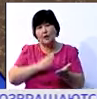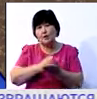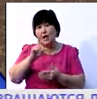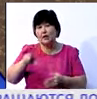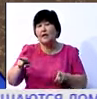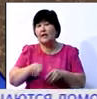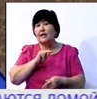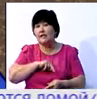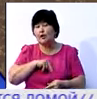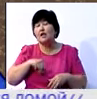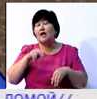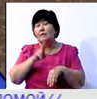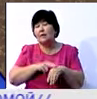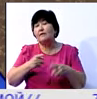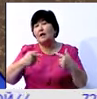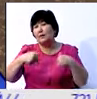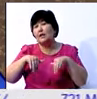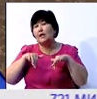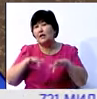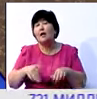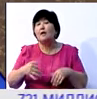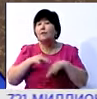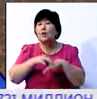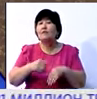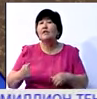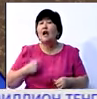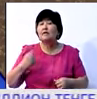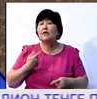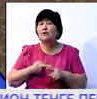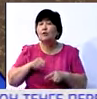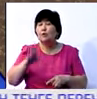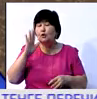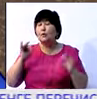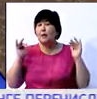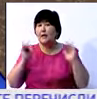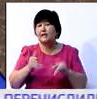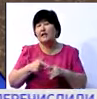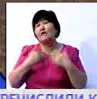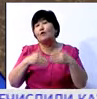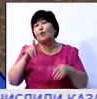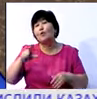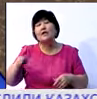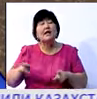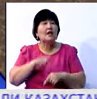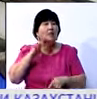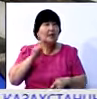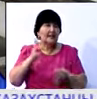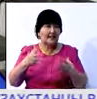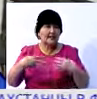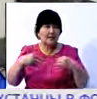служащих и сотрудников правоохранительных органов, проводы в армию. Думаю, что здесь будут собираться и выпускники, и молодые